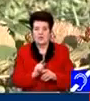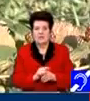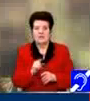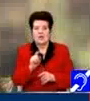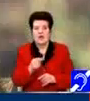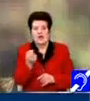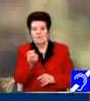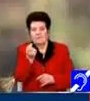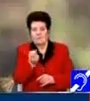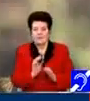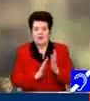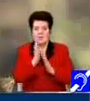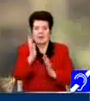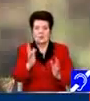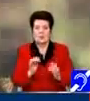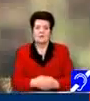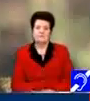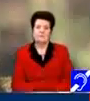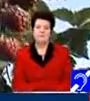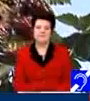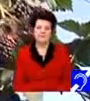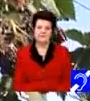de pădure din Republica Moldova.